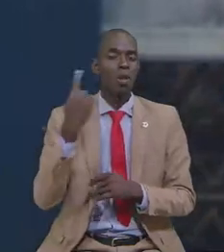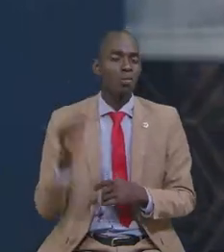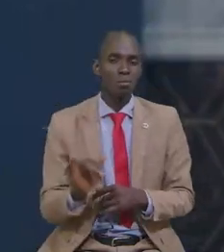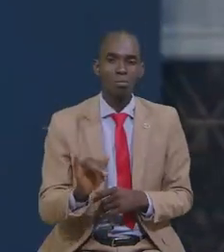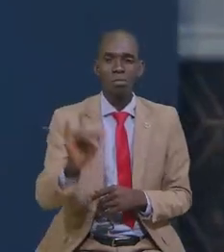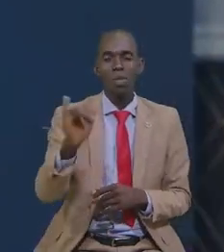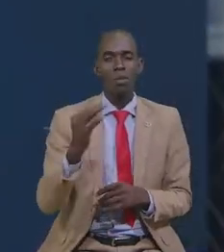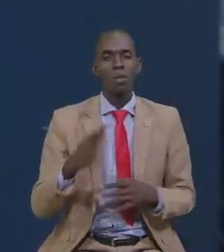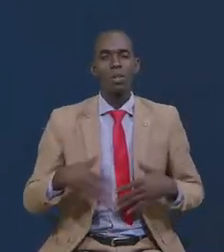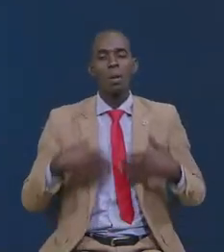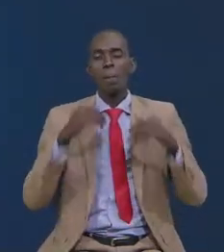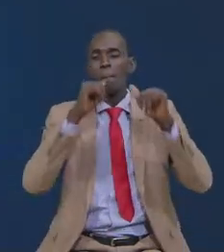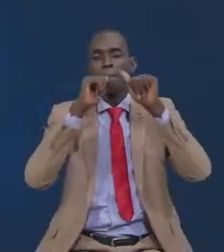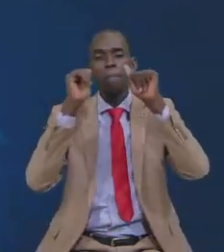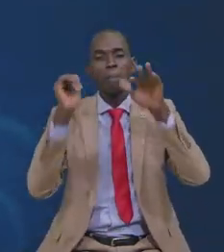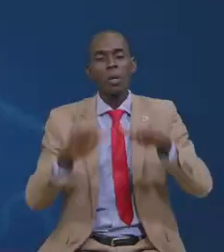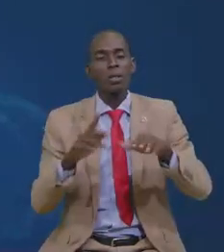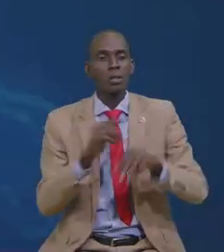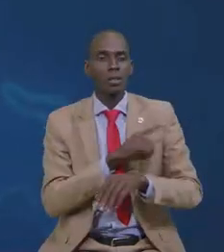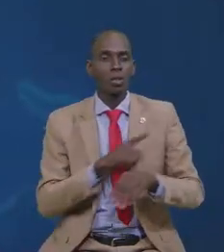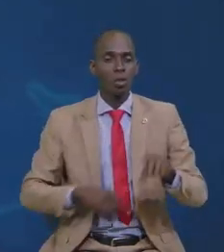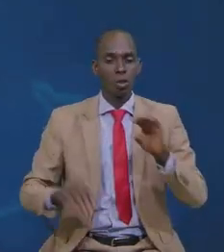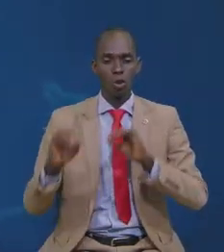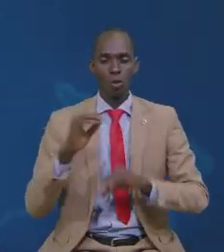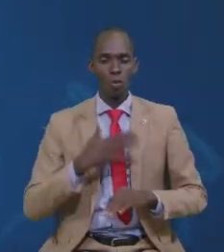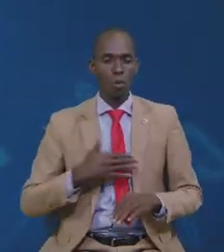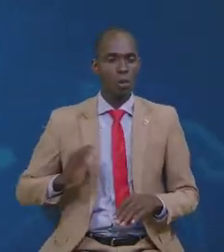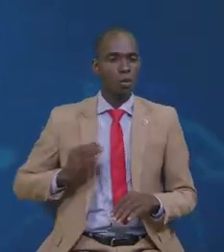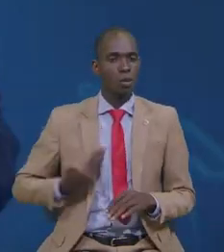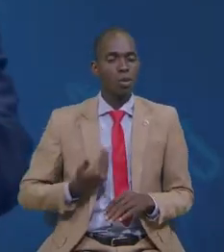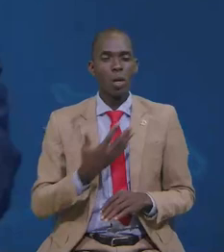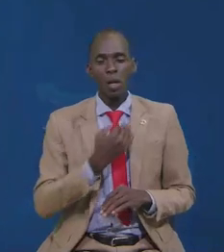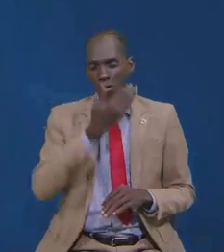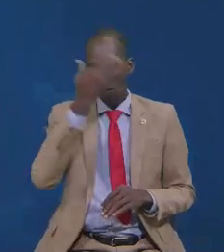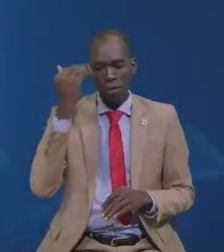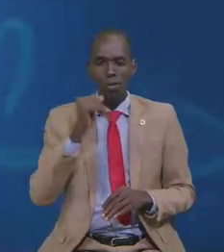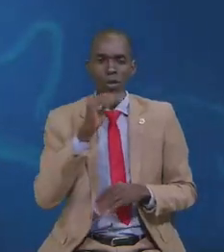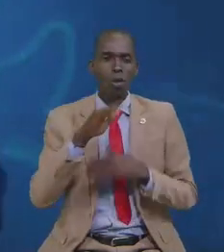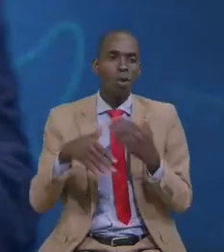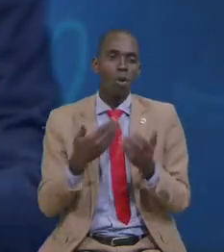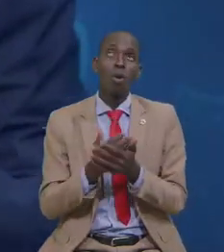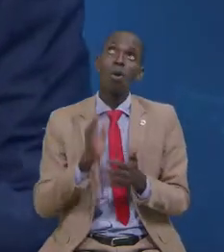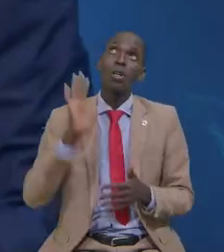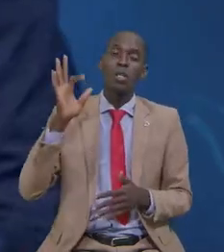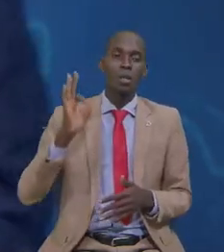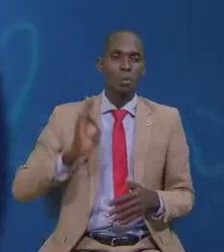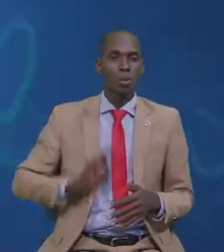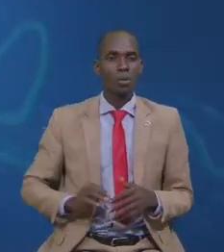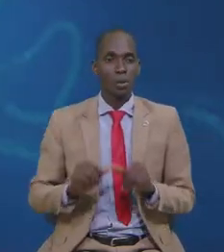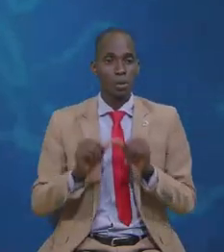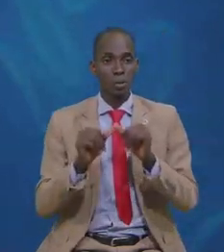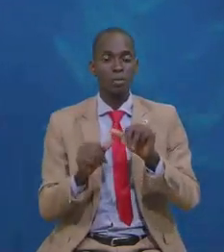demain, la semaine prochaine et tous les jours de votre vie. Mon âme bénit l'Éternel et n'oublie aucun de ses bienfaits.